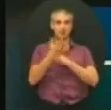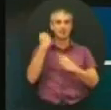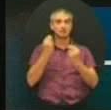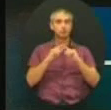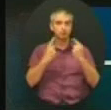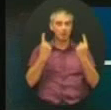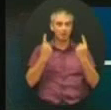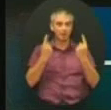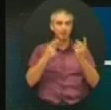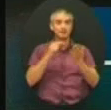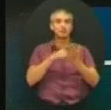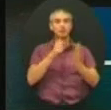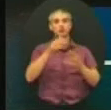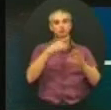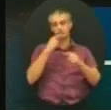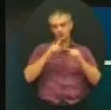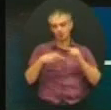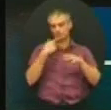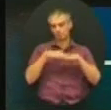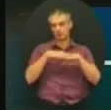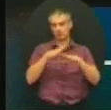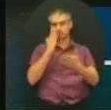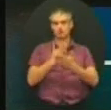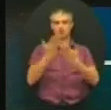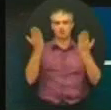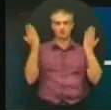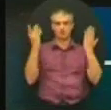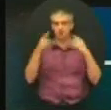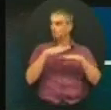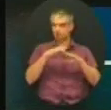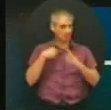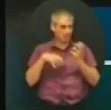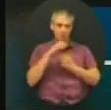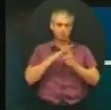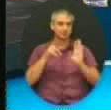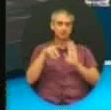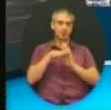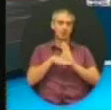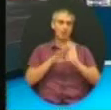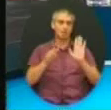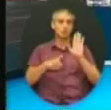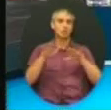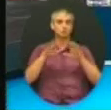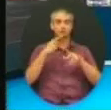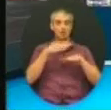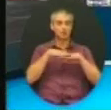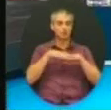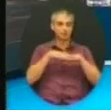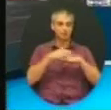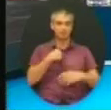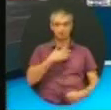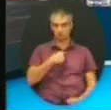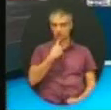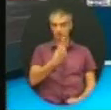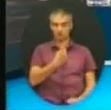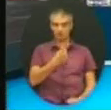ראש הממשלה טעה שזה תקלה, והוא התנצל. לא, אני לא מסתבכת, אלה הכללים. ראש הממשלה התנצל, ואני רוצה